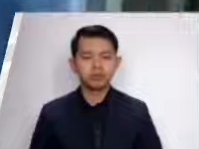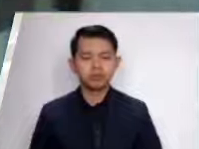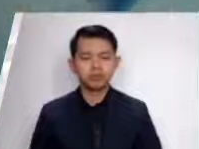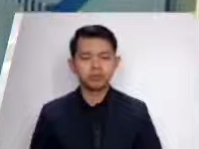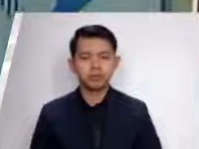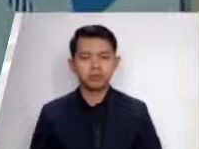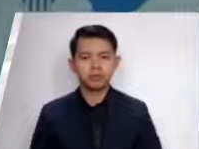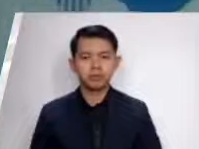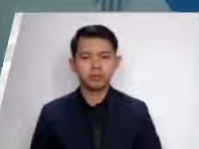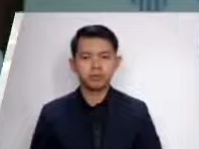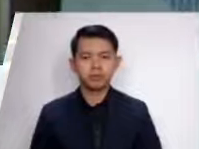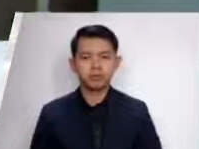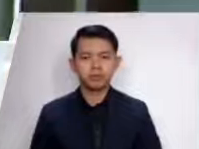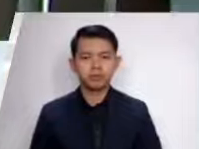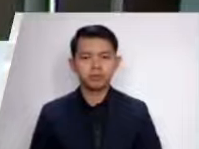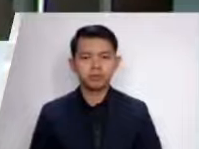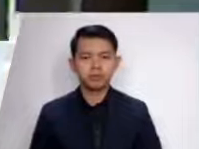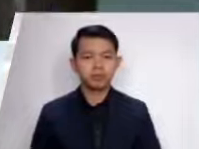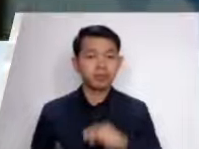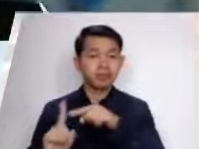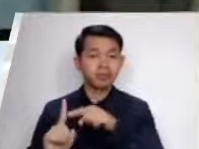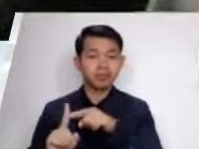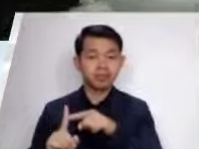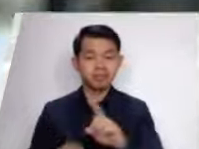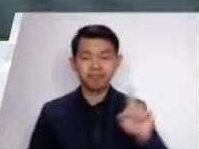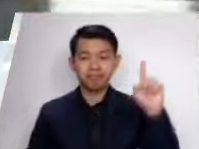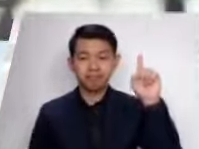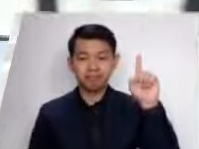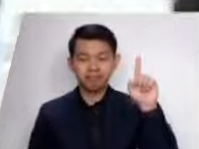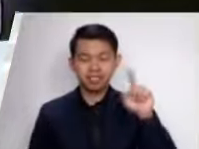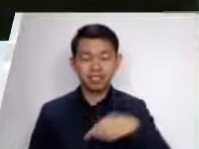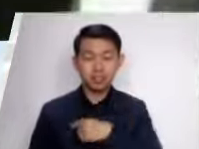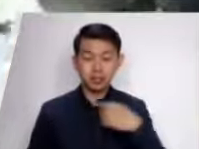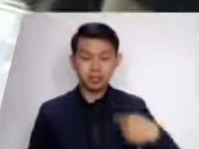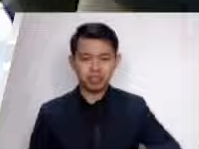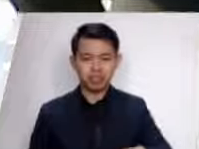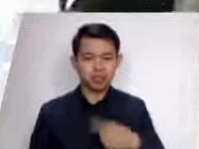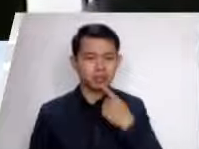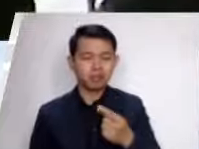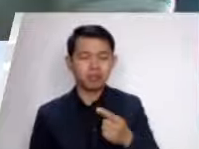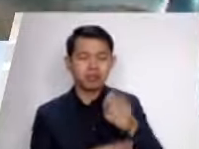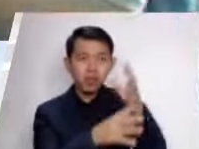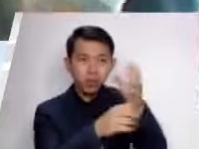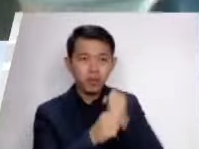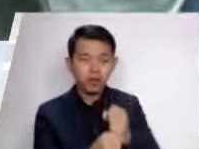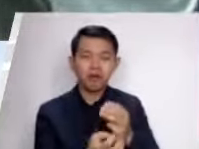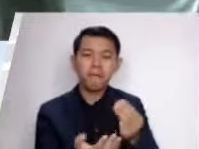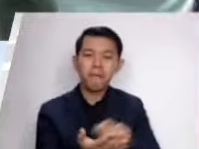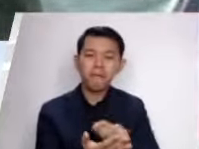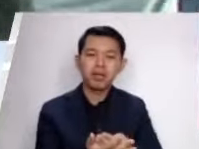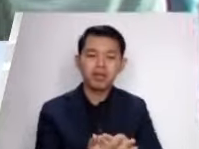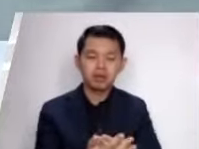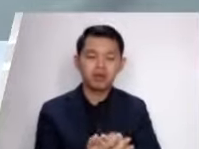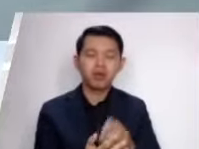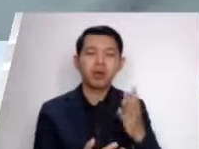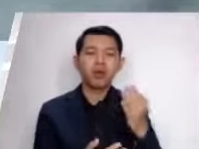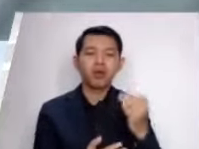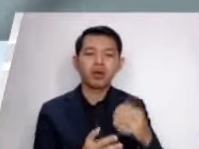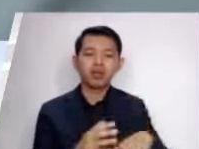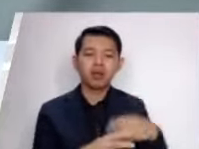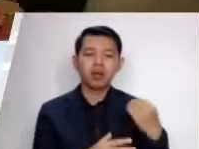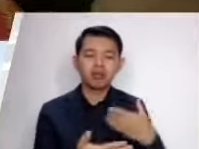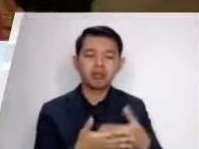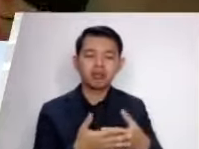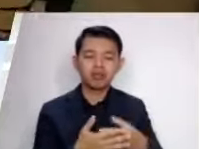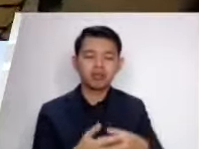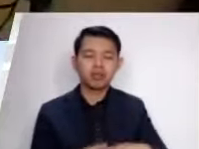Nanguha lang daw ng mangga ang Chinese na ito, kaya siya nasa labas ng Pogo compound sa Porac, Pampanga. Pero nagduda ang mga pulis, kaya inimbitahan